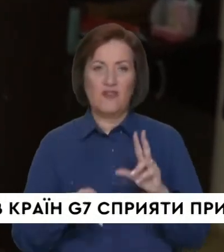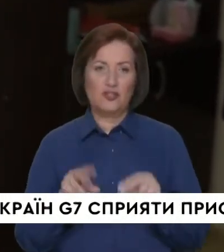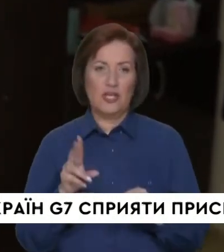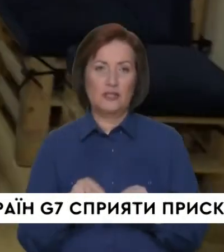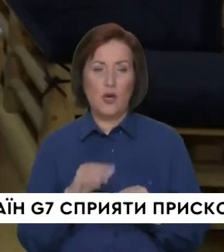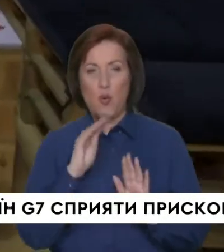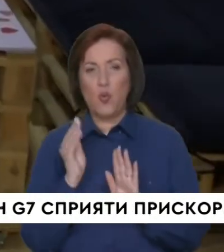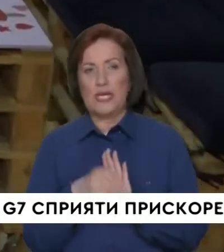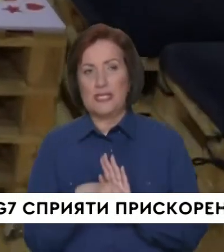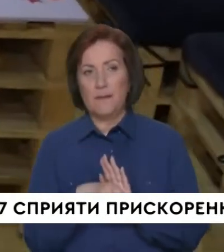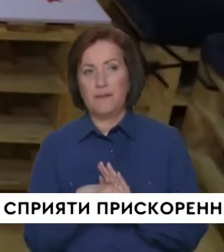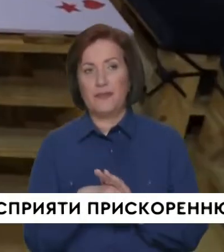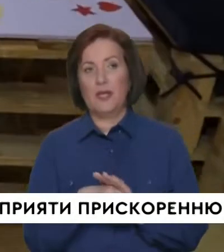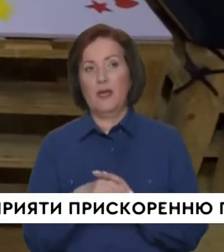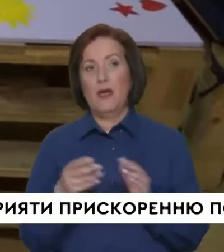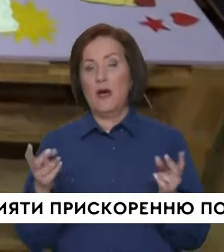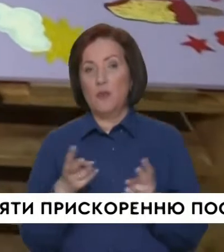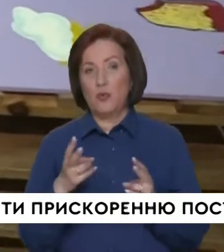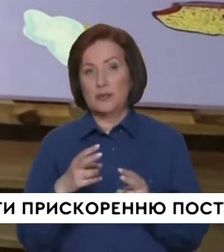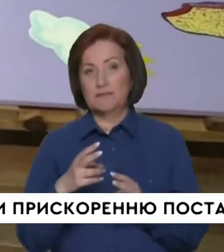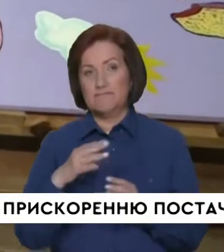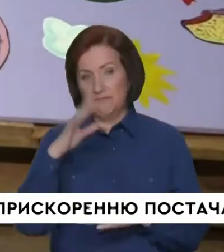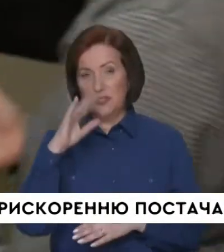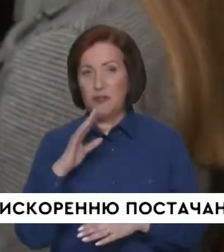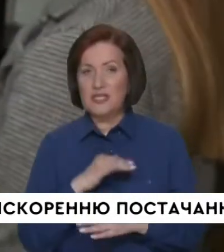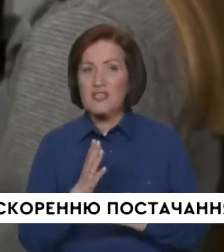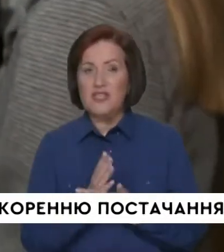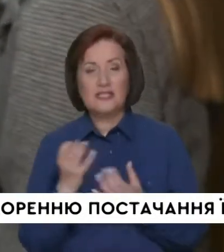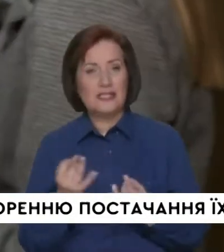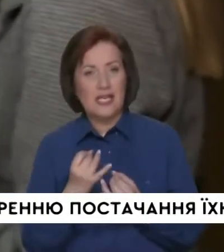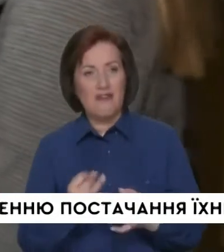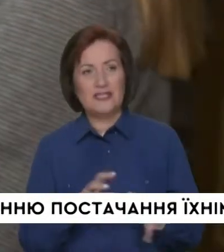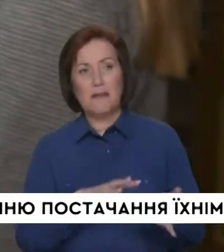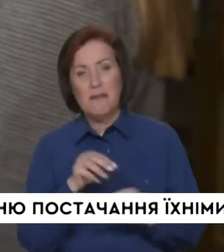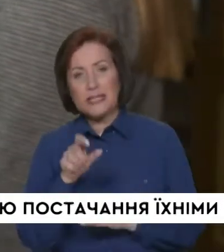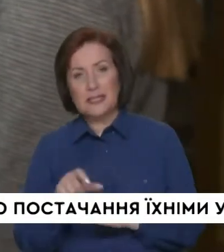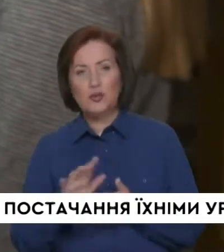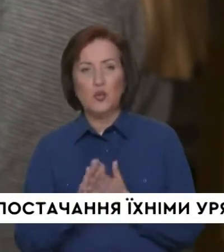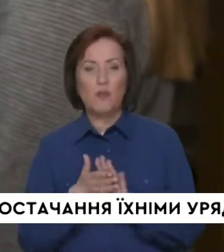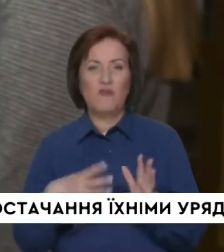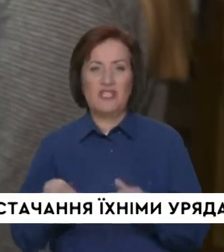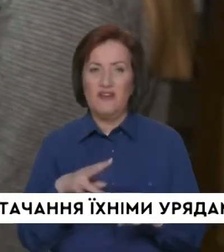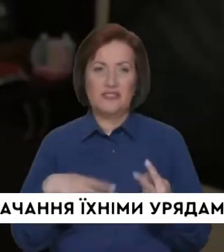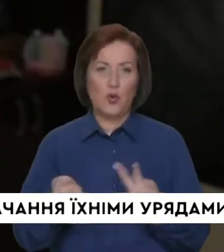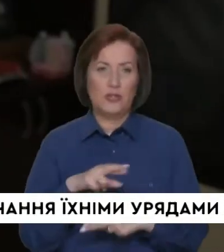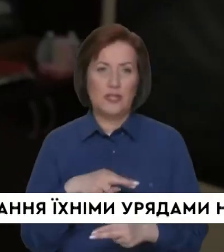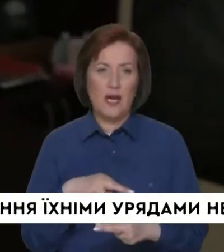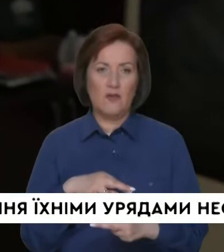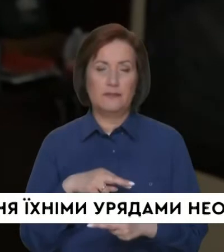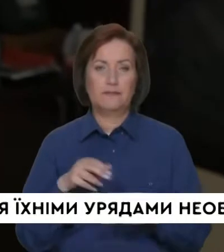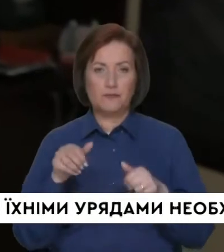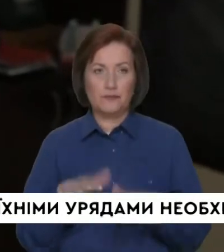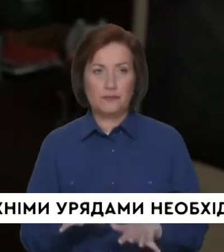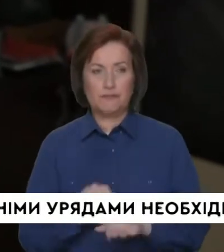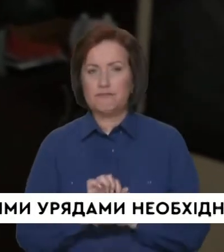вважається укриттям. Попит серед батьків, говорить Роксолана, є. Цікавляться також переселенці. Умови для всіх одинакові. Рішення